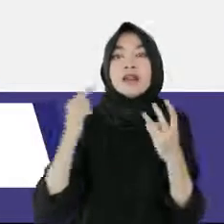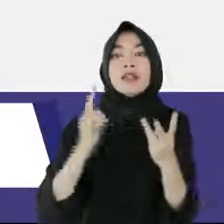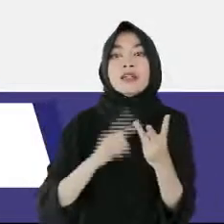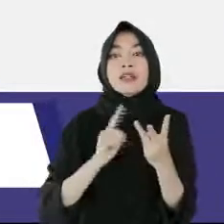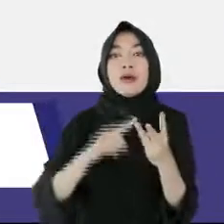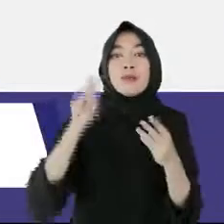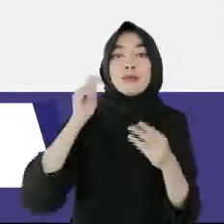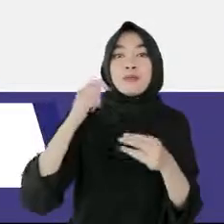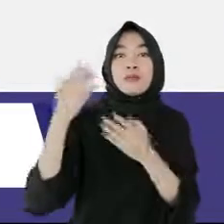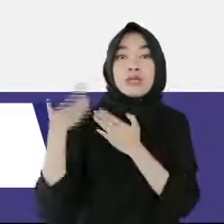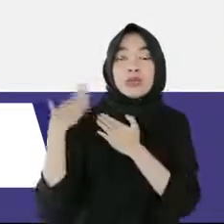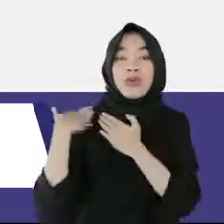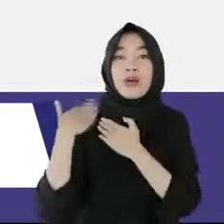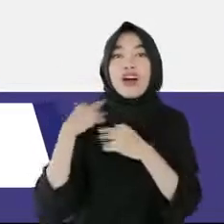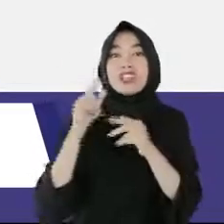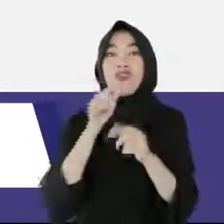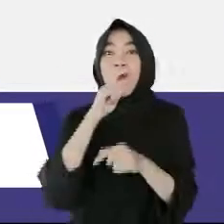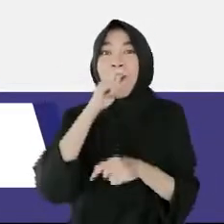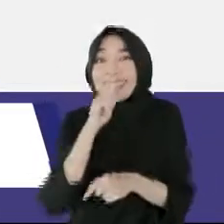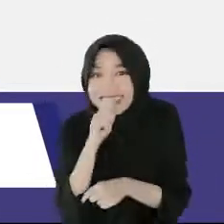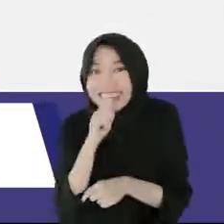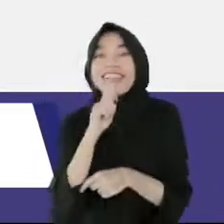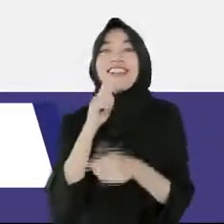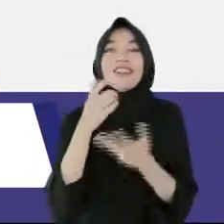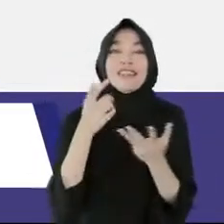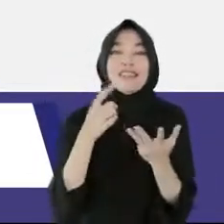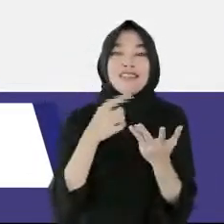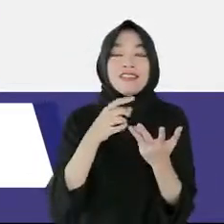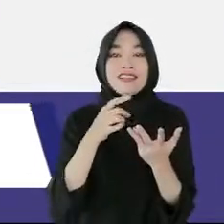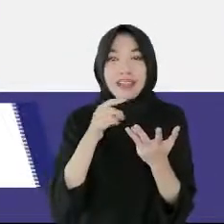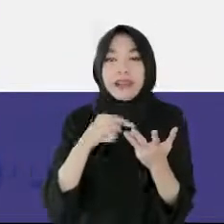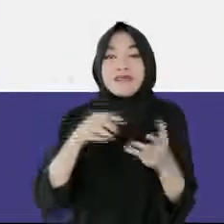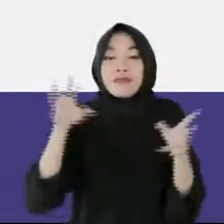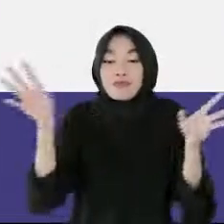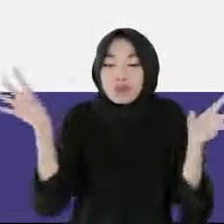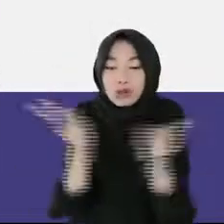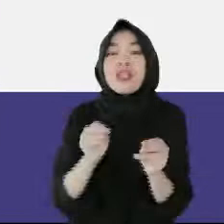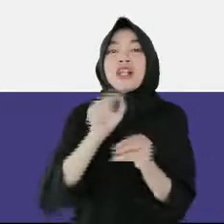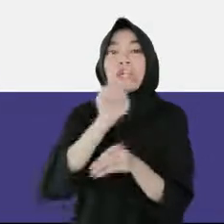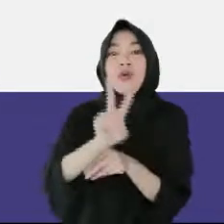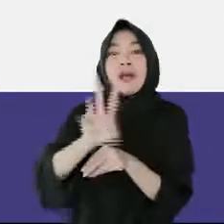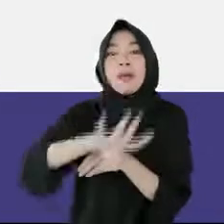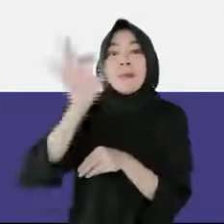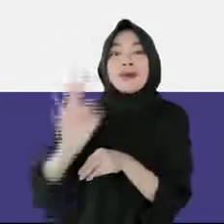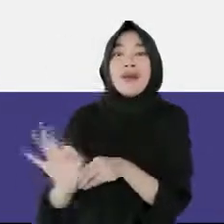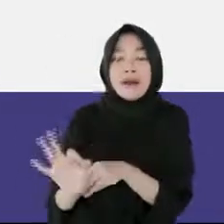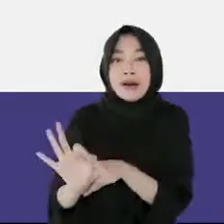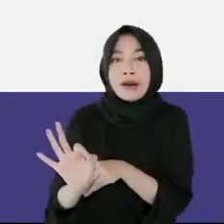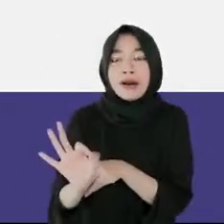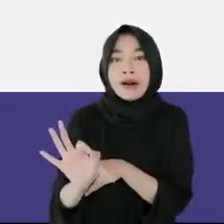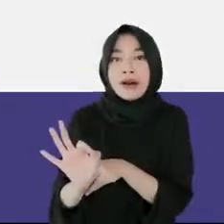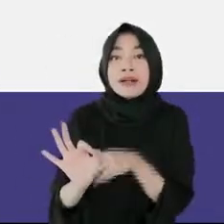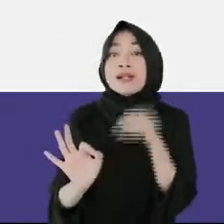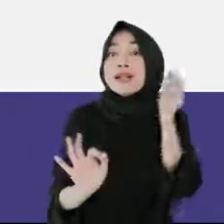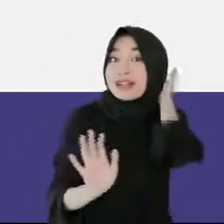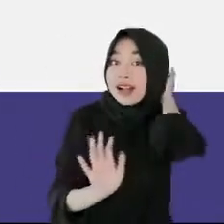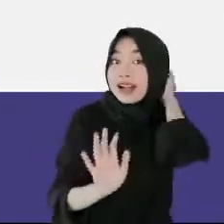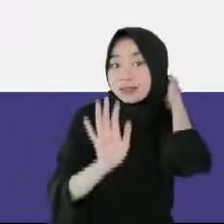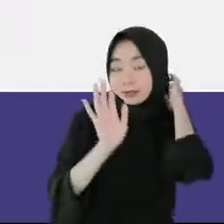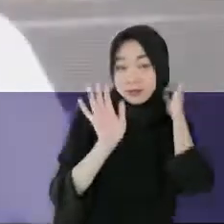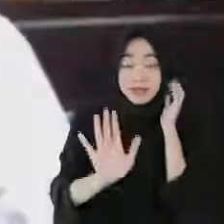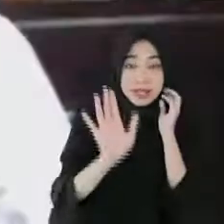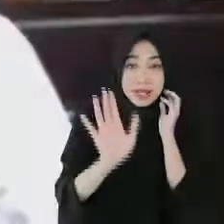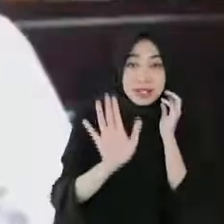ya petugas Wasit dan sebagainya indos masuk dari Mabes nanti kami sama zat gas dan tepatnya